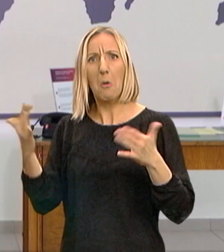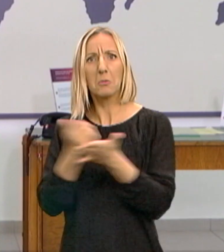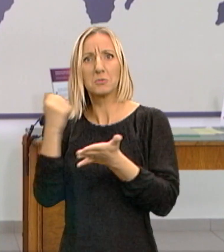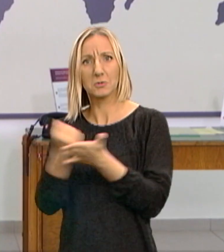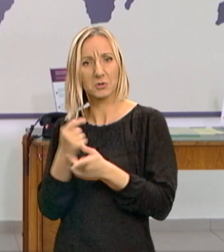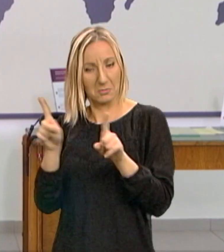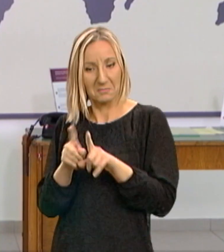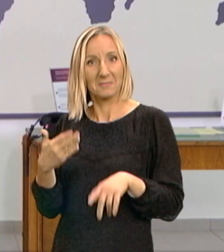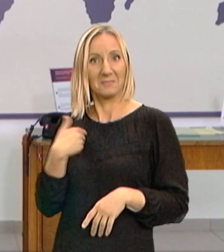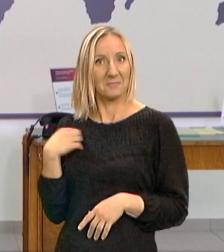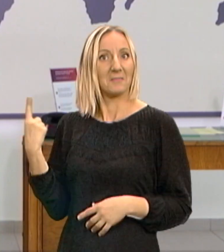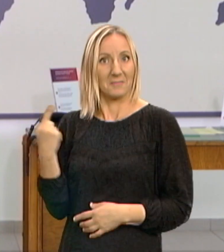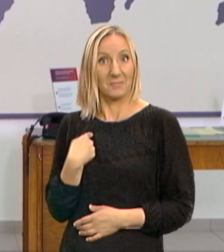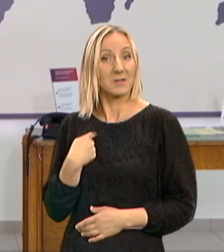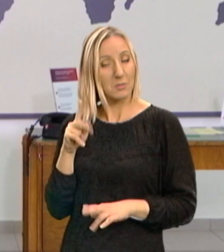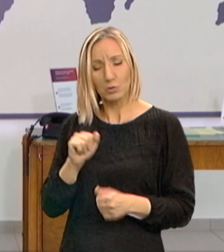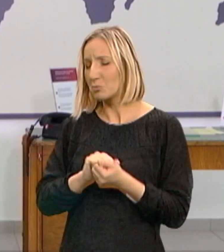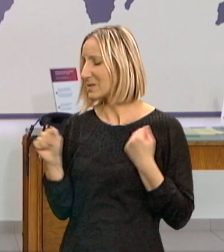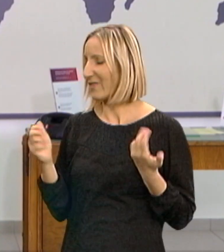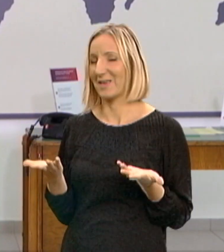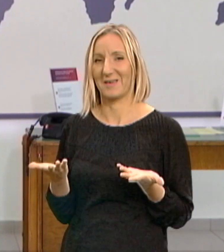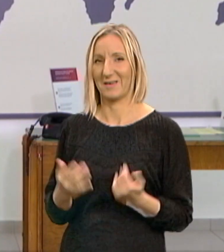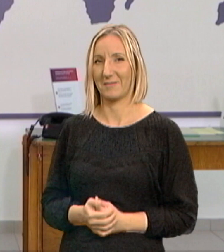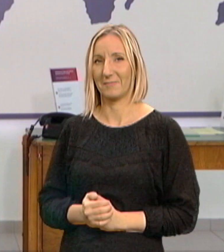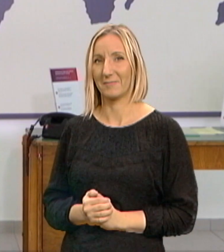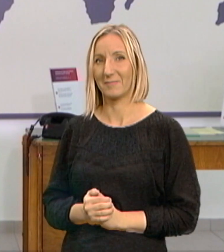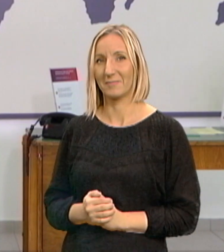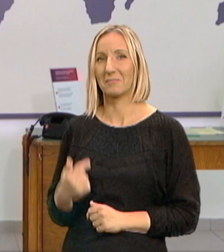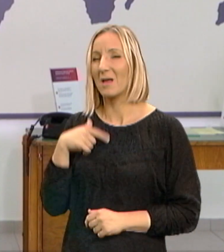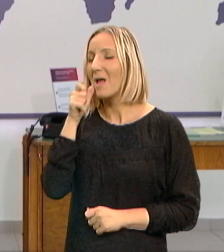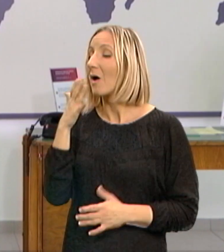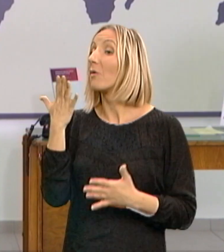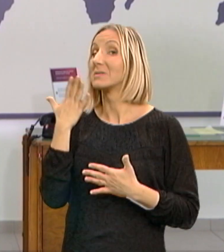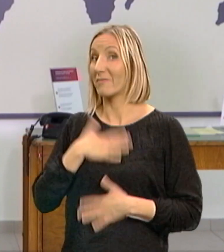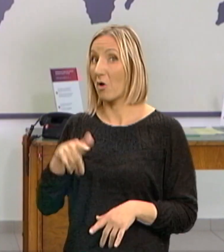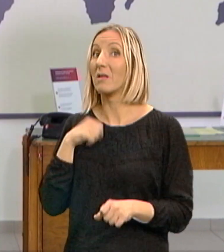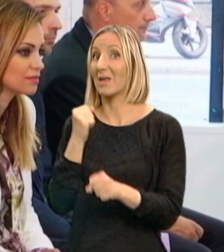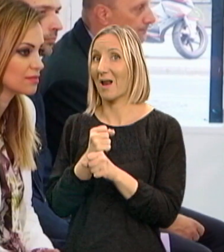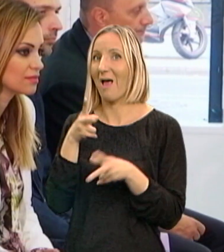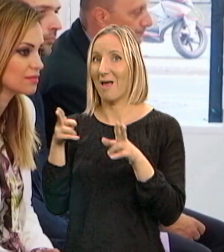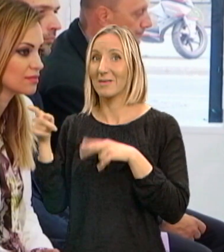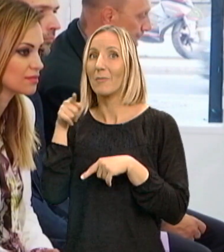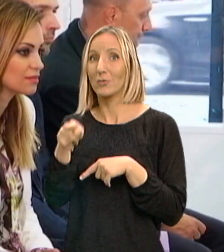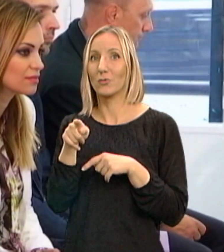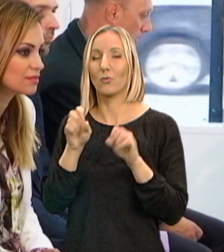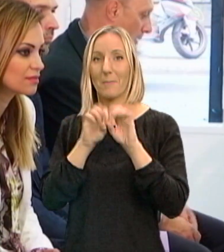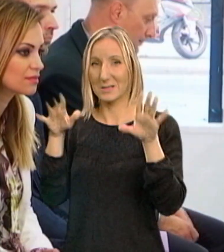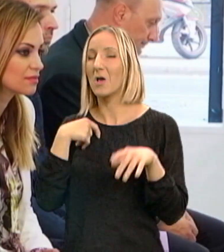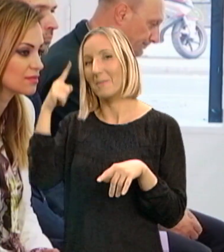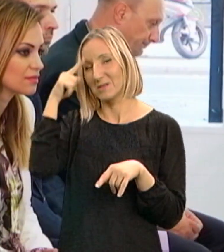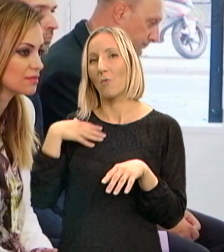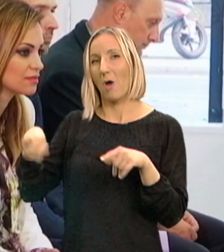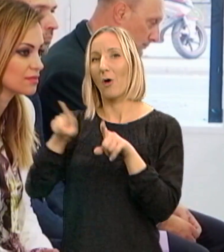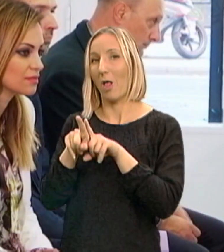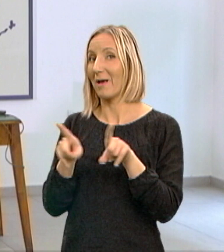stvari. Mislim da možemo svi i jako sam volela da radim tu emisiju, a mislim da to voli moje kolege. Ja